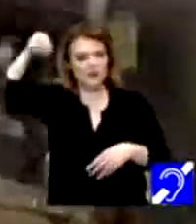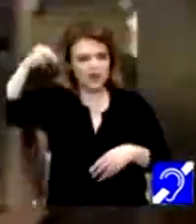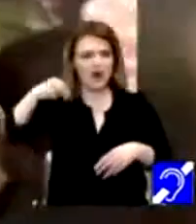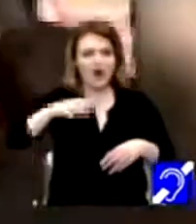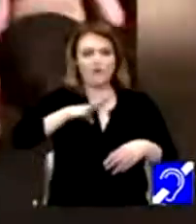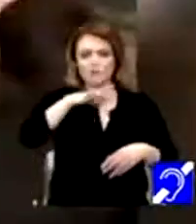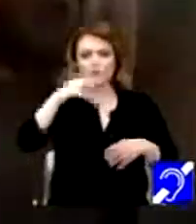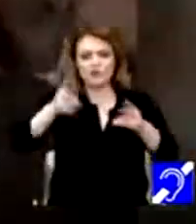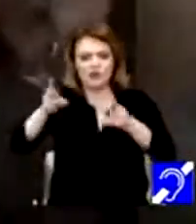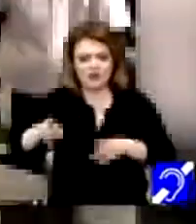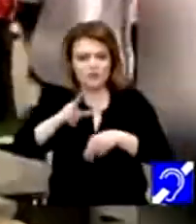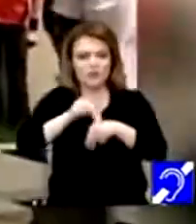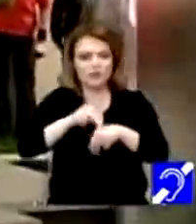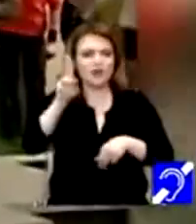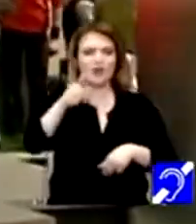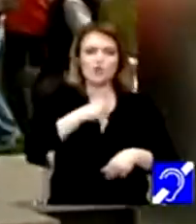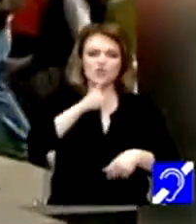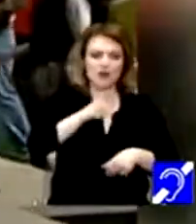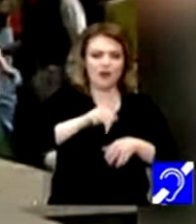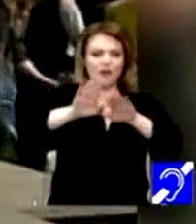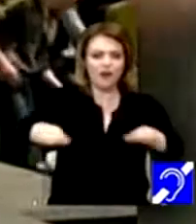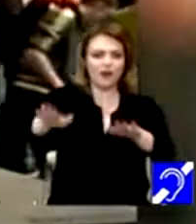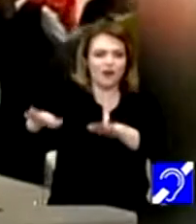să mențină ordinea publică.